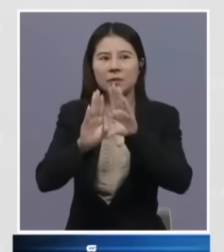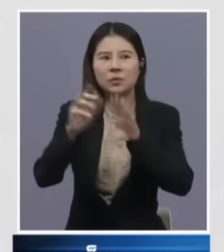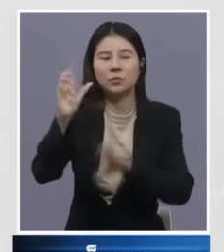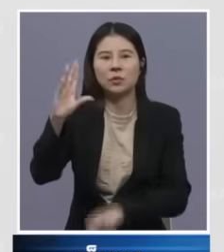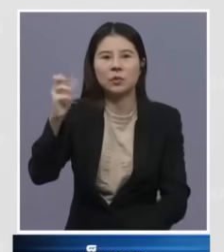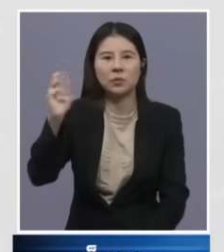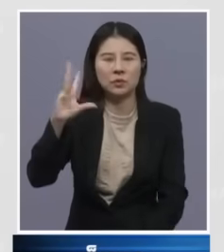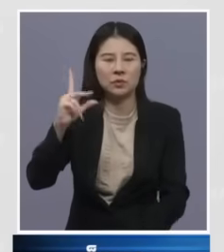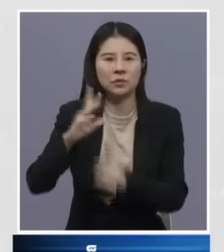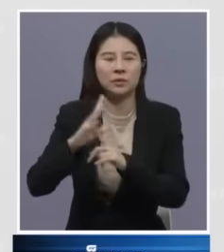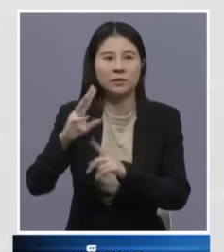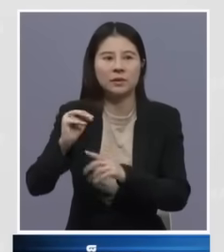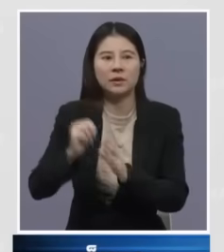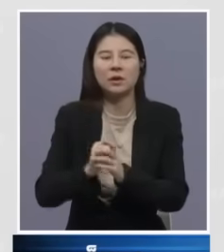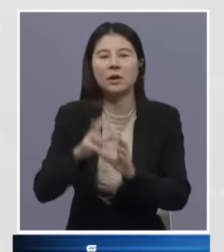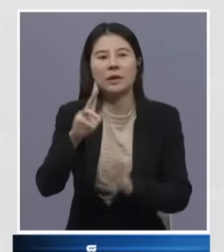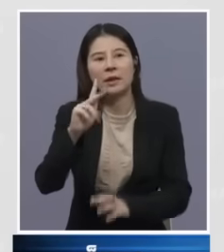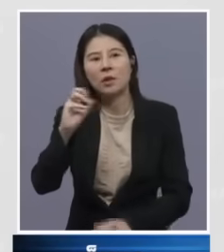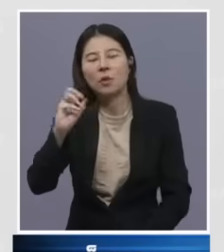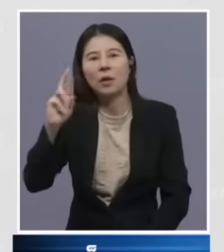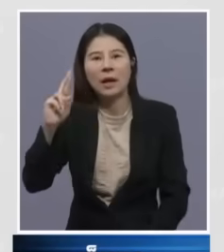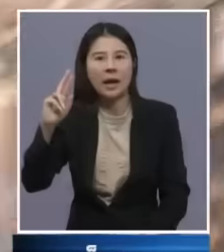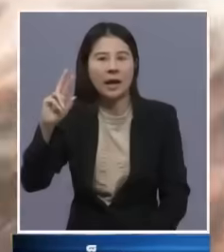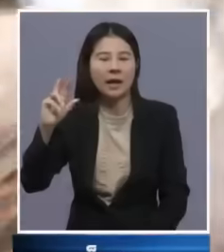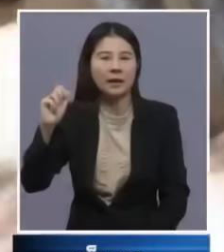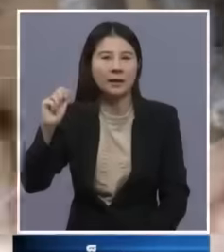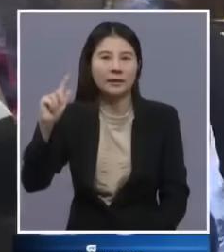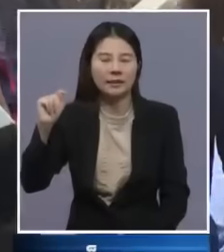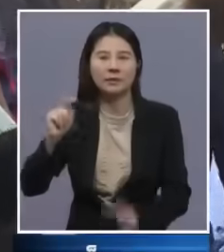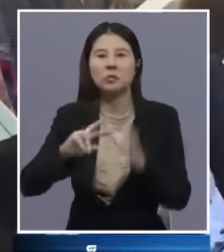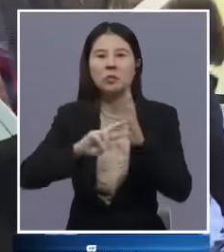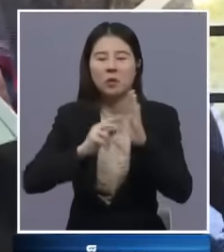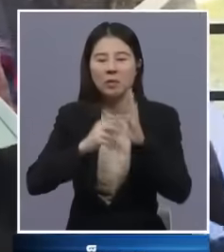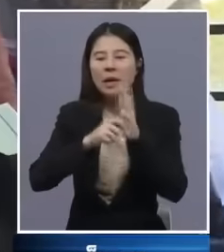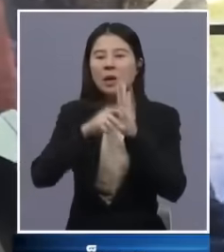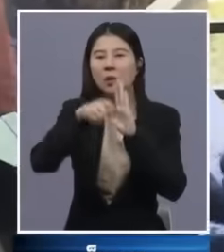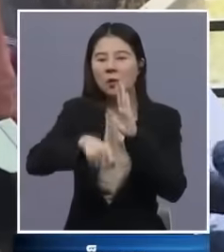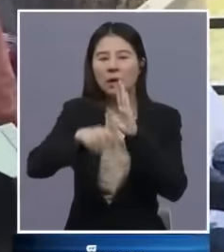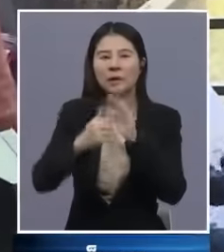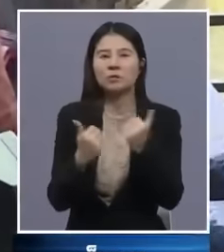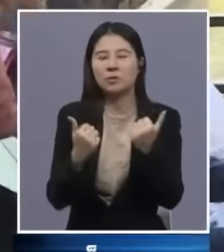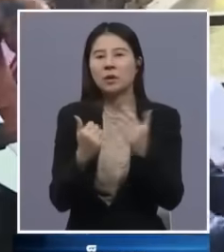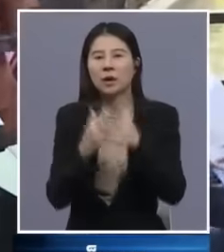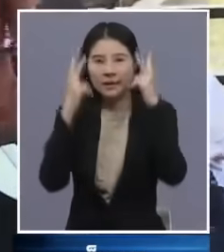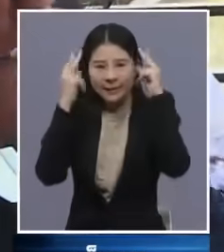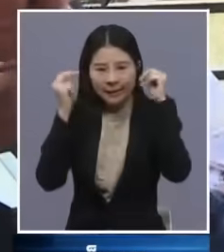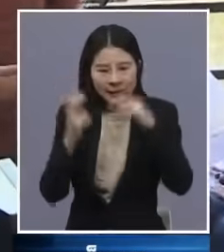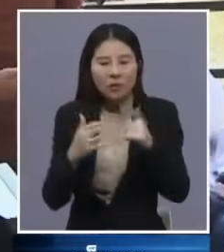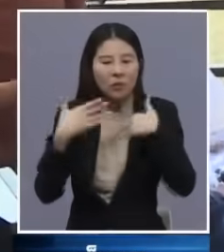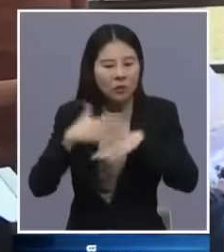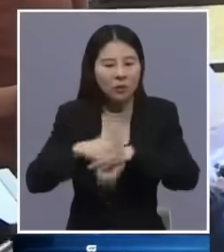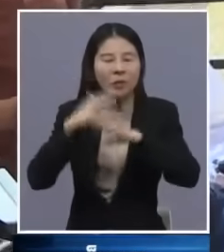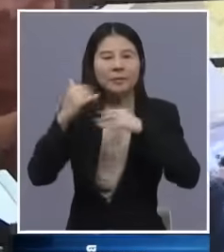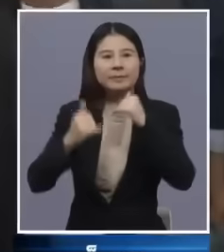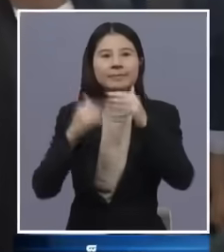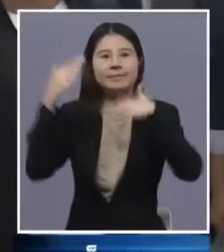ชื่อของจังหวัดนครราชสีมาโอ้โหความหมายลึกซึ้ง เป็นยูนิฟอร์มที่เขาจัดกันไว ้ใช่ค่ะ เห็นท่านนายกก็ไปด้วยเหมือนกัน นายกไปด้วยนาย